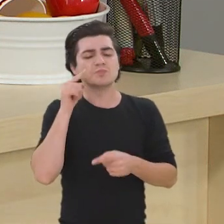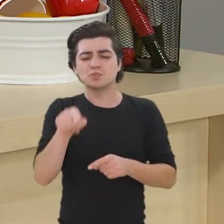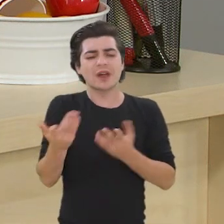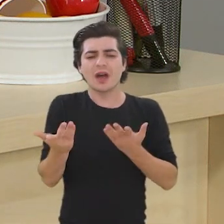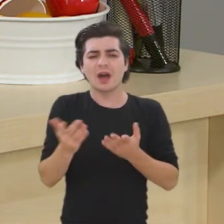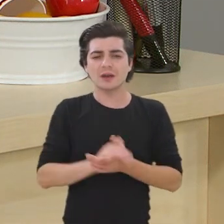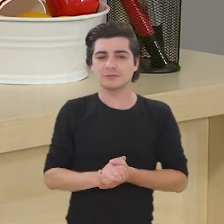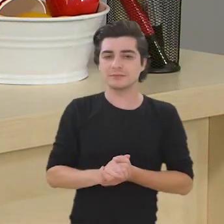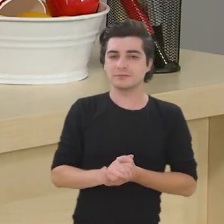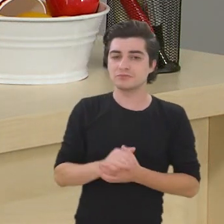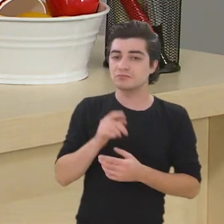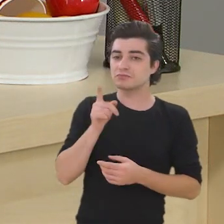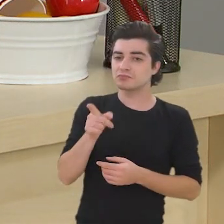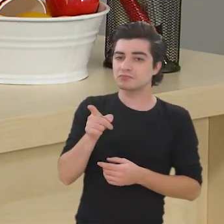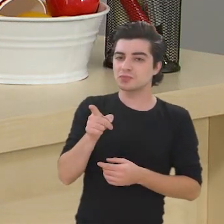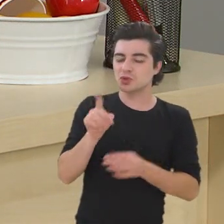Bu nedir?